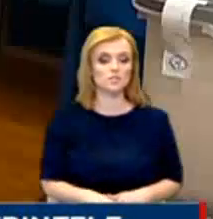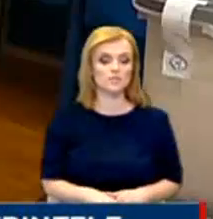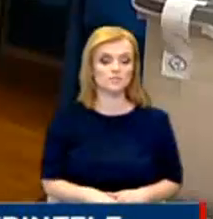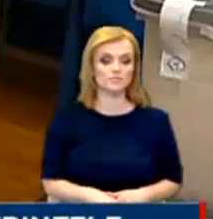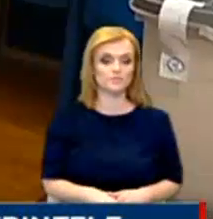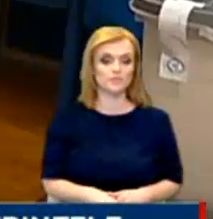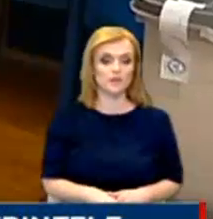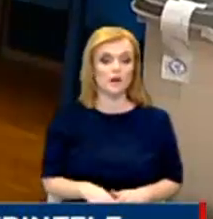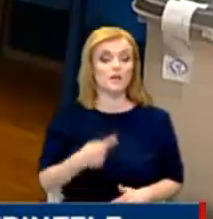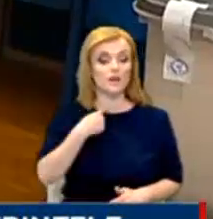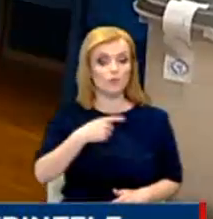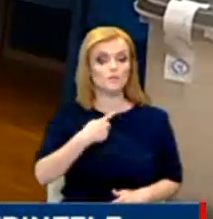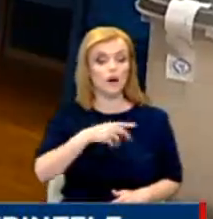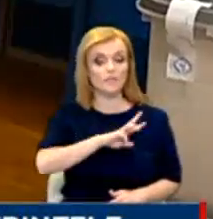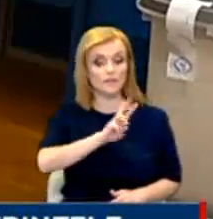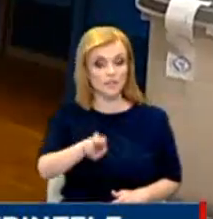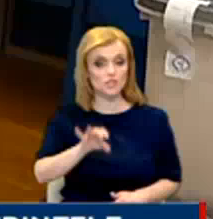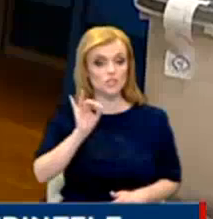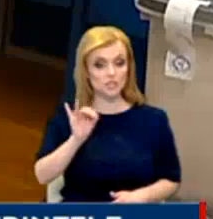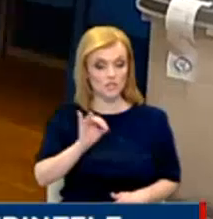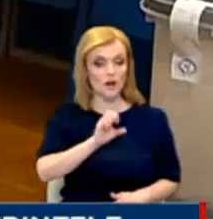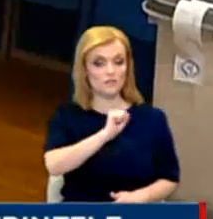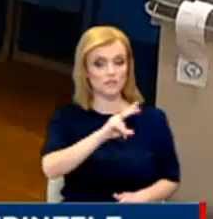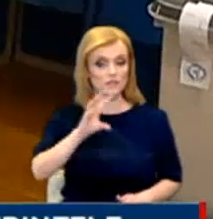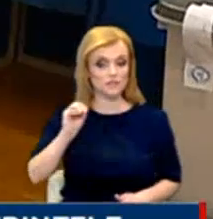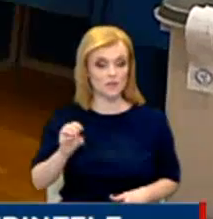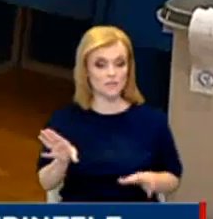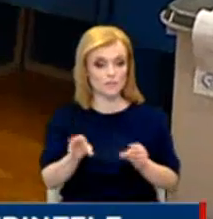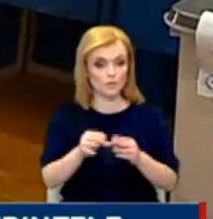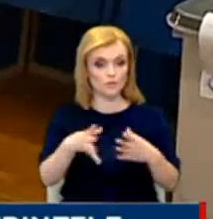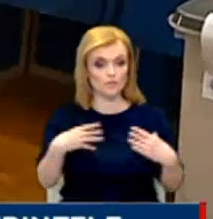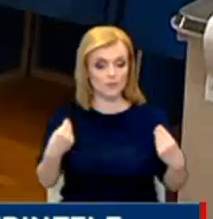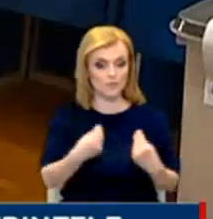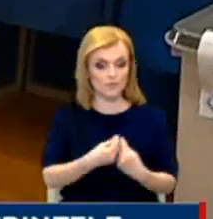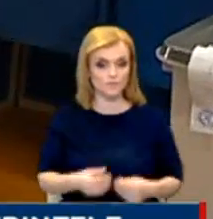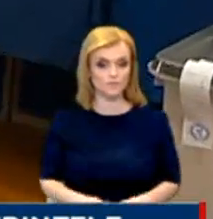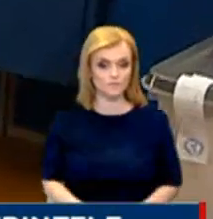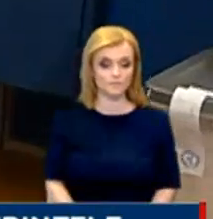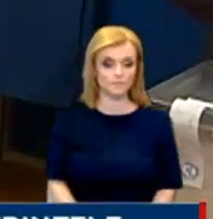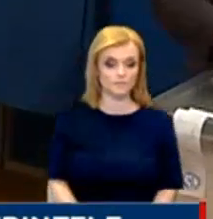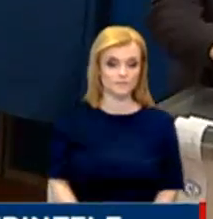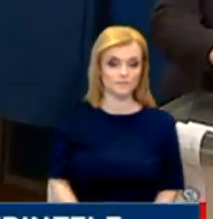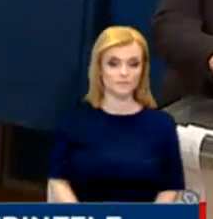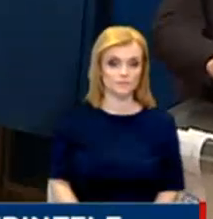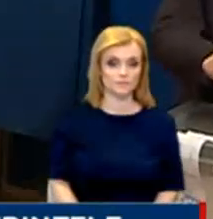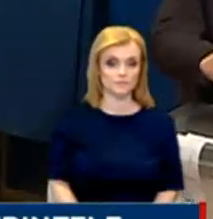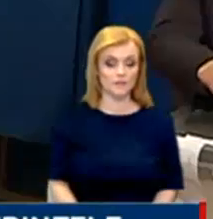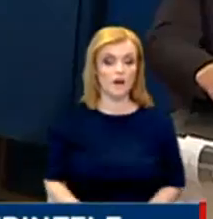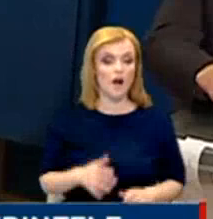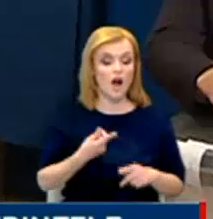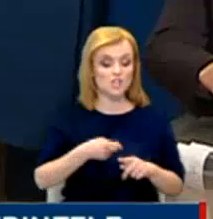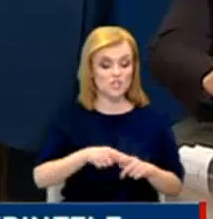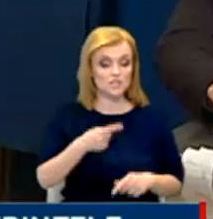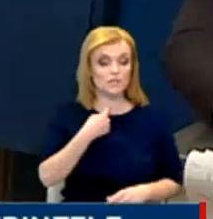Europa. La vot a venit și ministrul de interne, Andrei Năstase, împreună cu familia. Acest vot, așa cum am spus-o de-a lungul